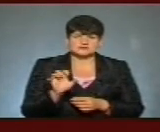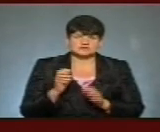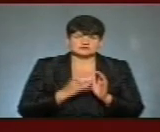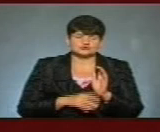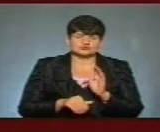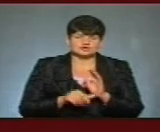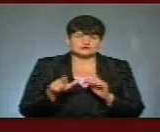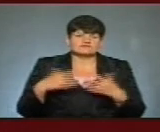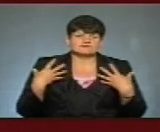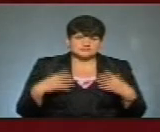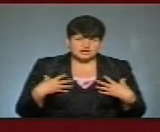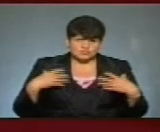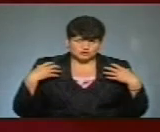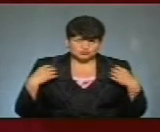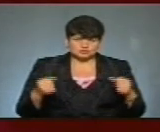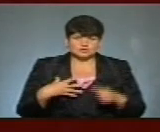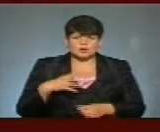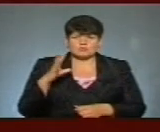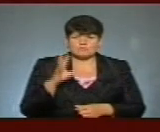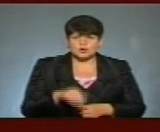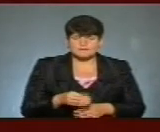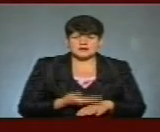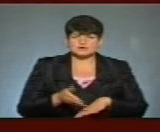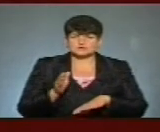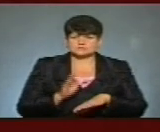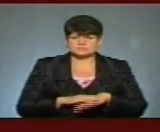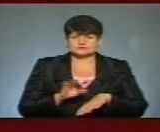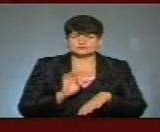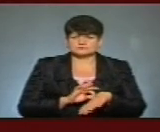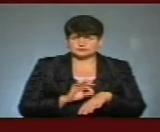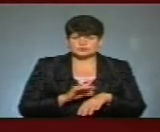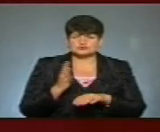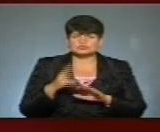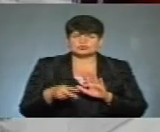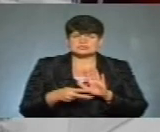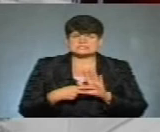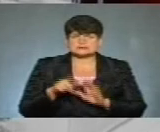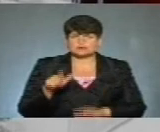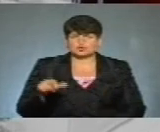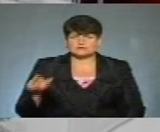2596 осіб вже видужали, померли через ускладнення 47 людей.